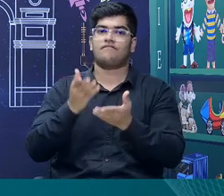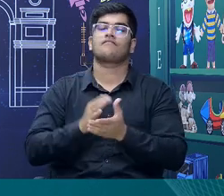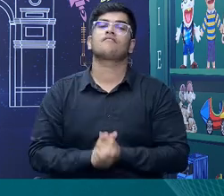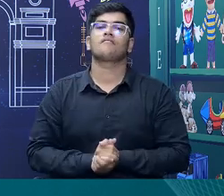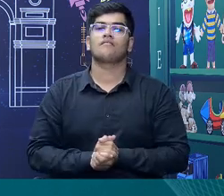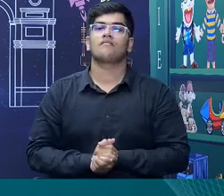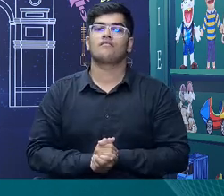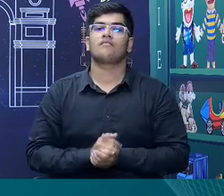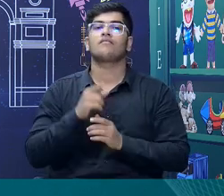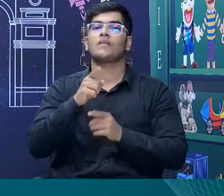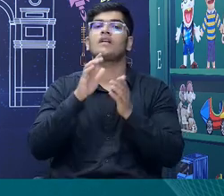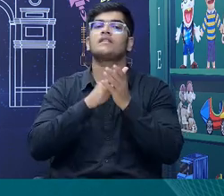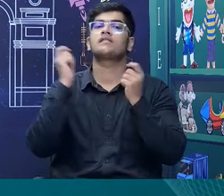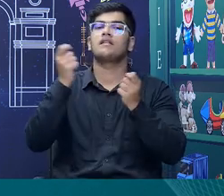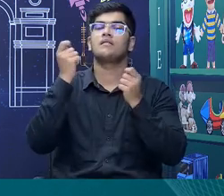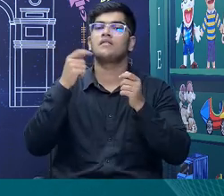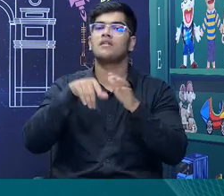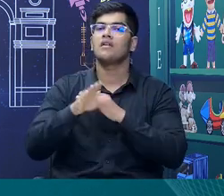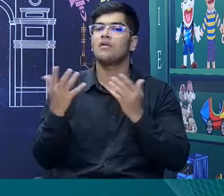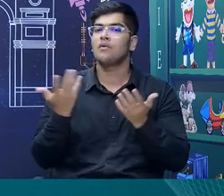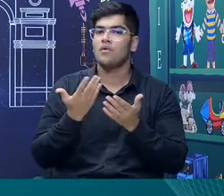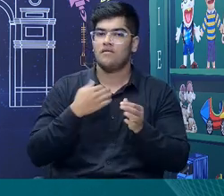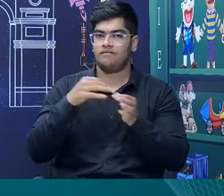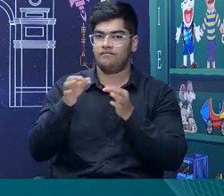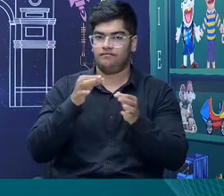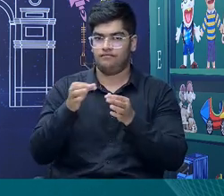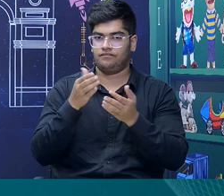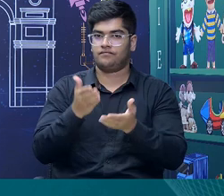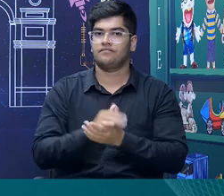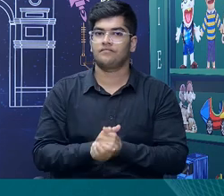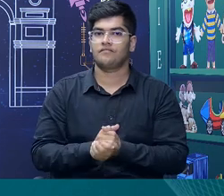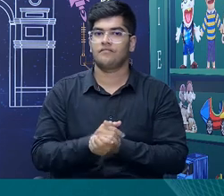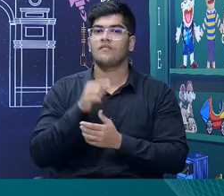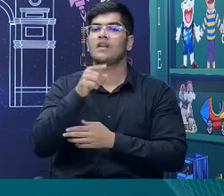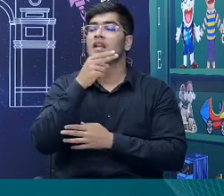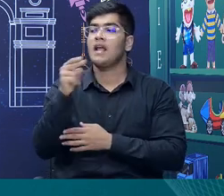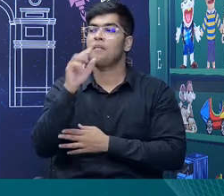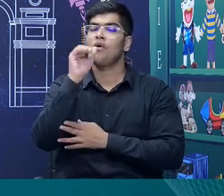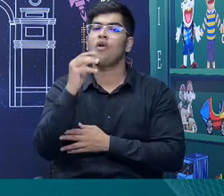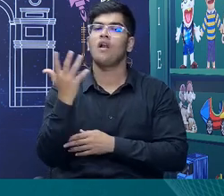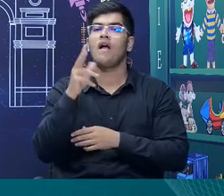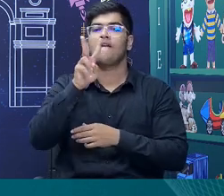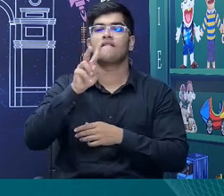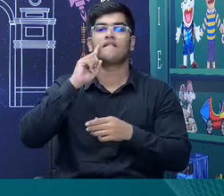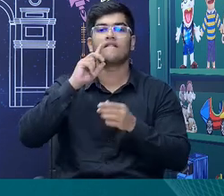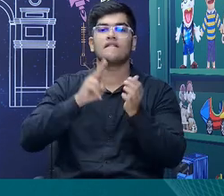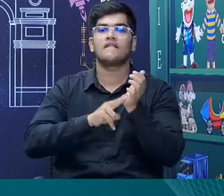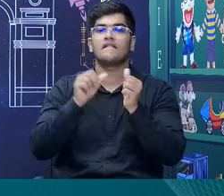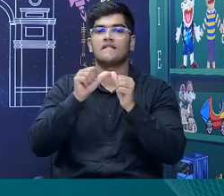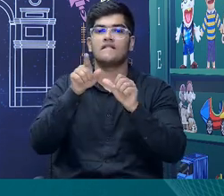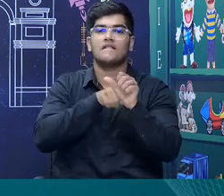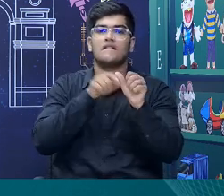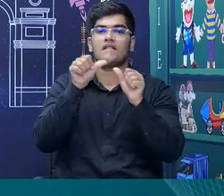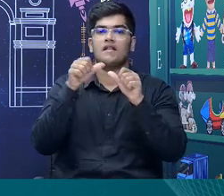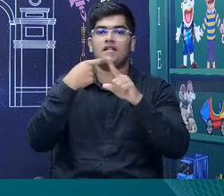आते हैं गणेश चतुर्थी के बड़े में गणेश चतुर्थी को विनायक चतुर्थी भी कहा जाता है क्योंकि गणेश